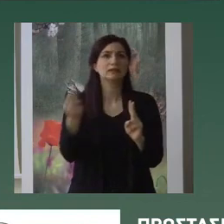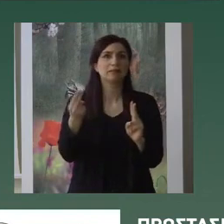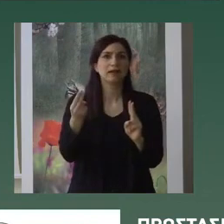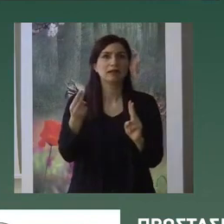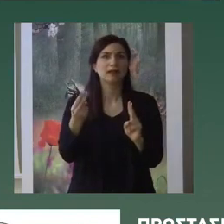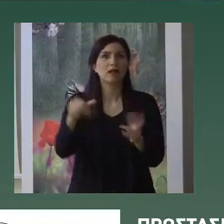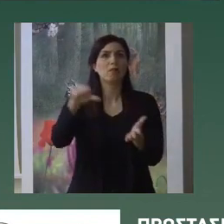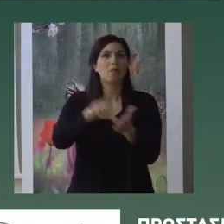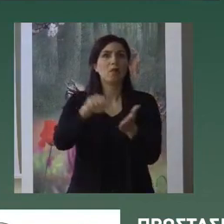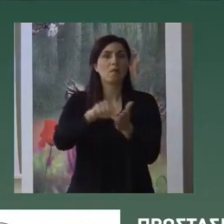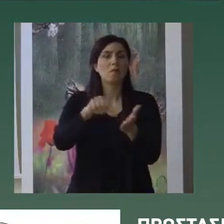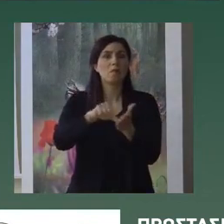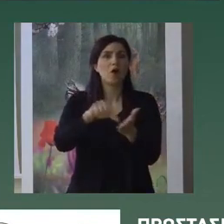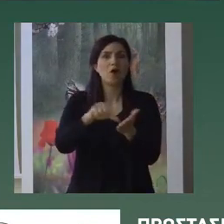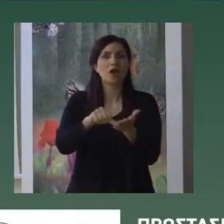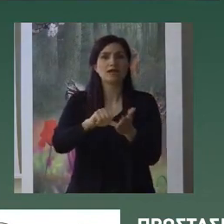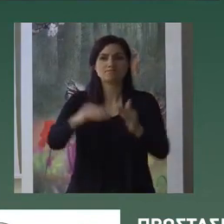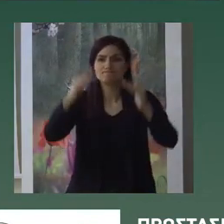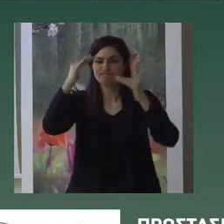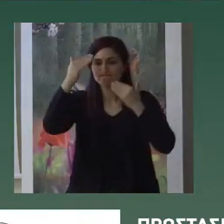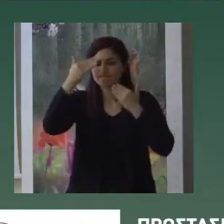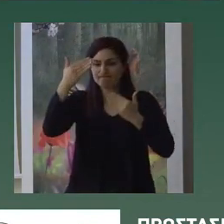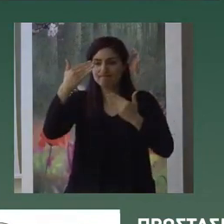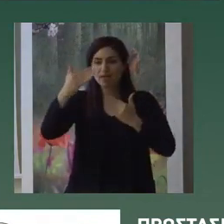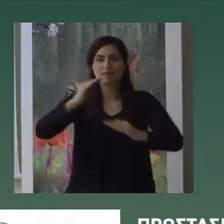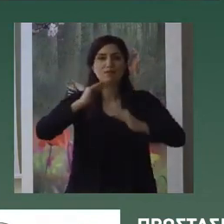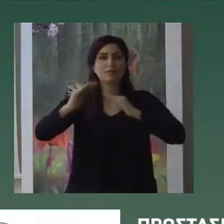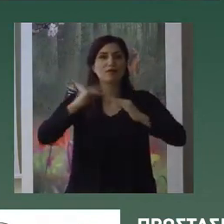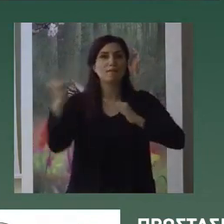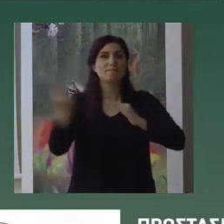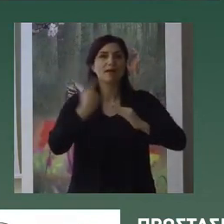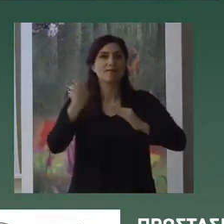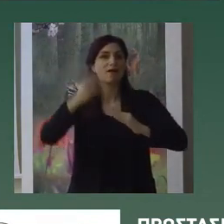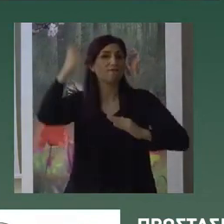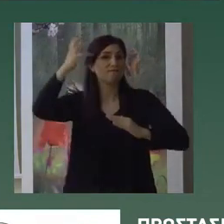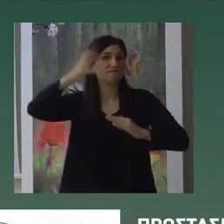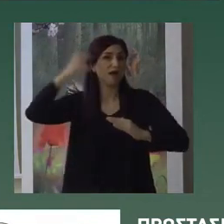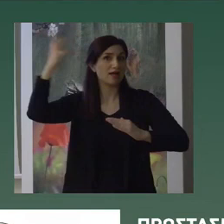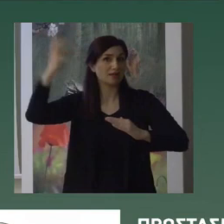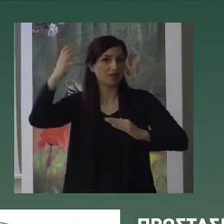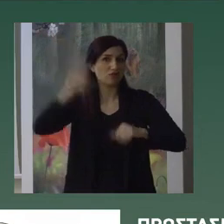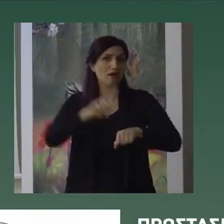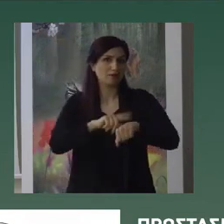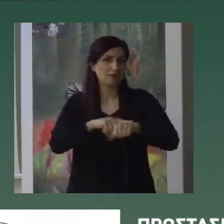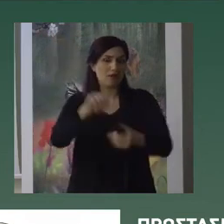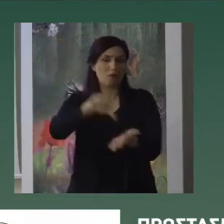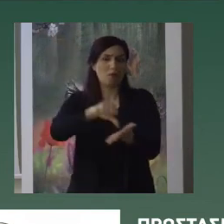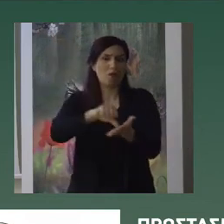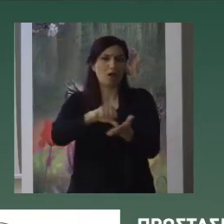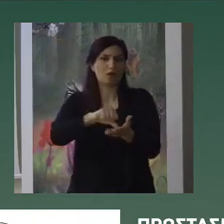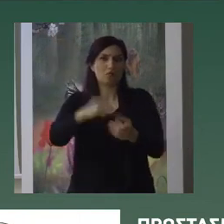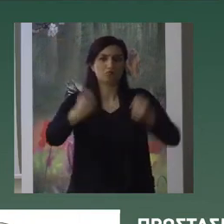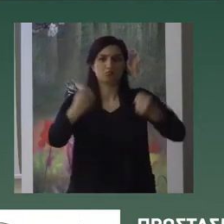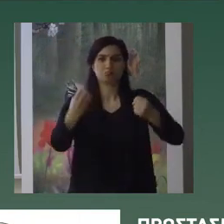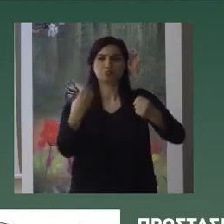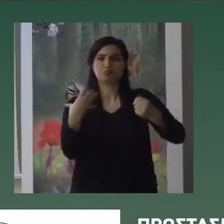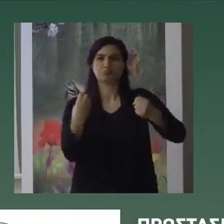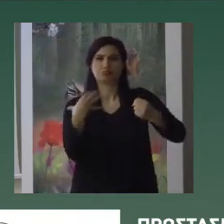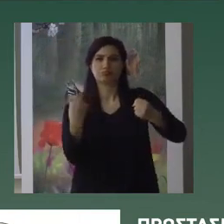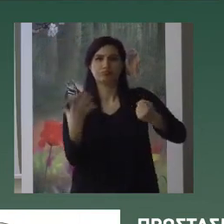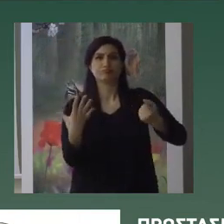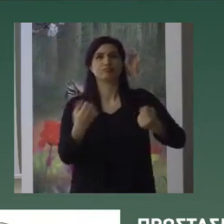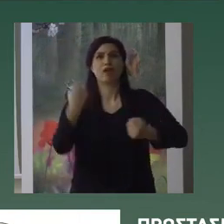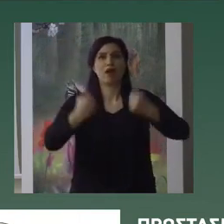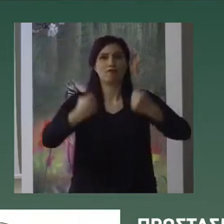ουδέτερη πόλη τι σημαίνει? Σκεφτείτε ότι έχεις μια πόλη στην οποία έχεις μια σειρά από πηγές διοξείδιου του άνθρακα. Μπορεί να είναι οι μεταφορές, μπορεί να